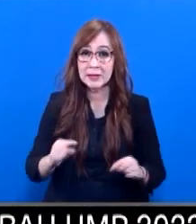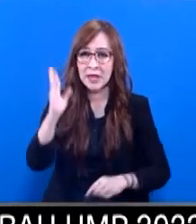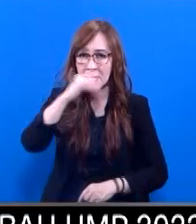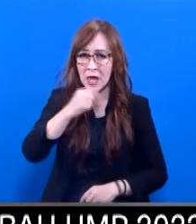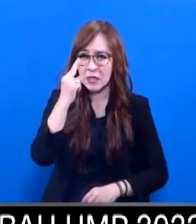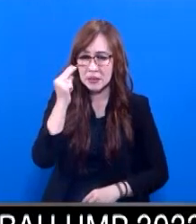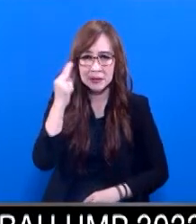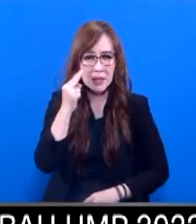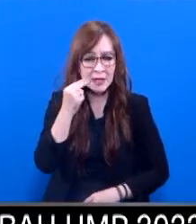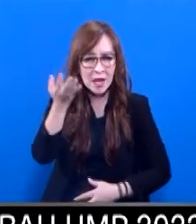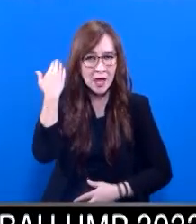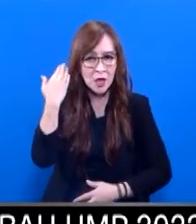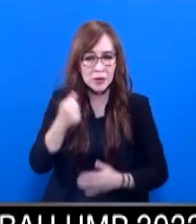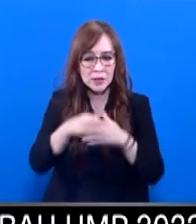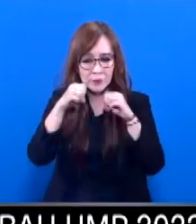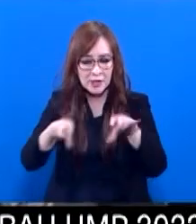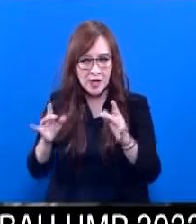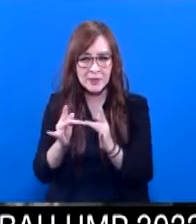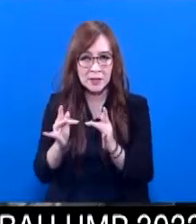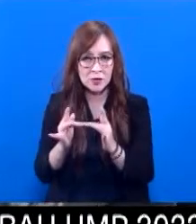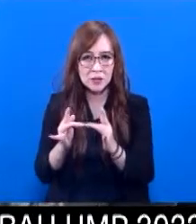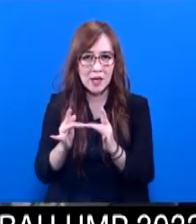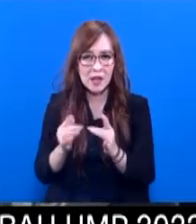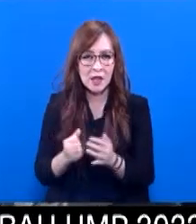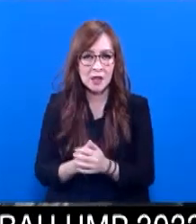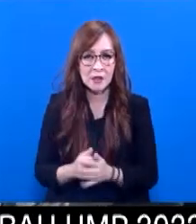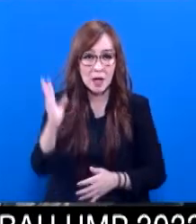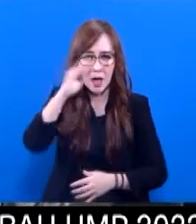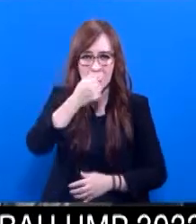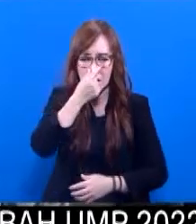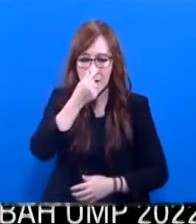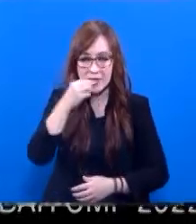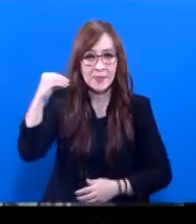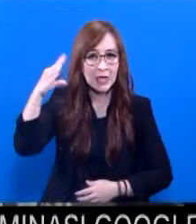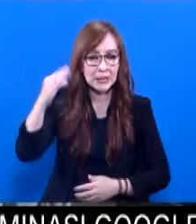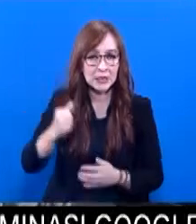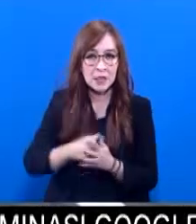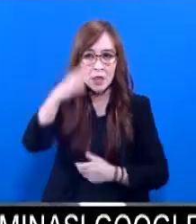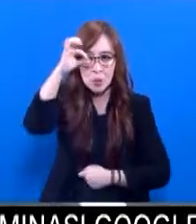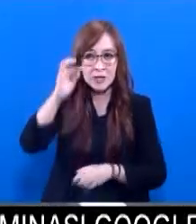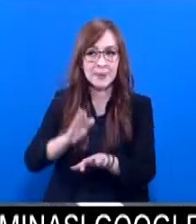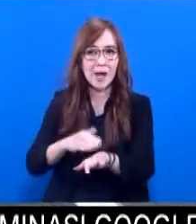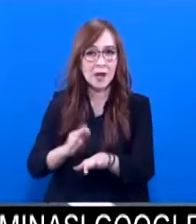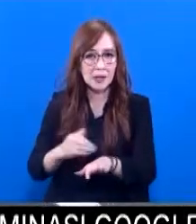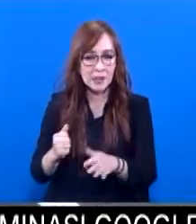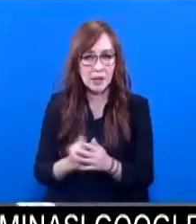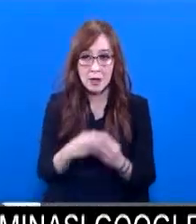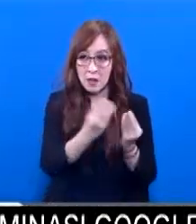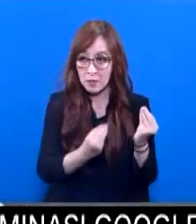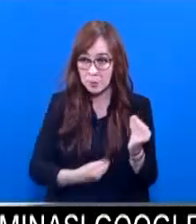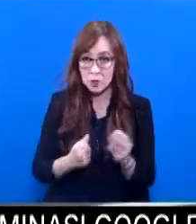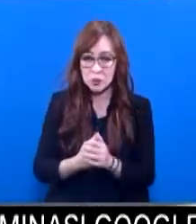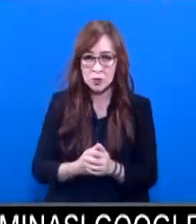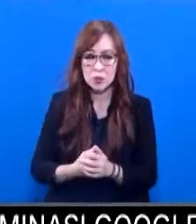pun sempat menjadi viral di media sosial. Kamis pagi, Satlantas Polres Banyumas memanggil pengurus bus PO Mandala